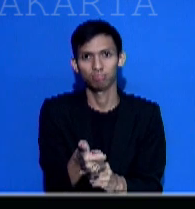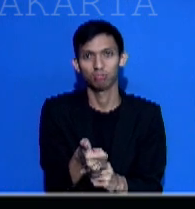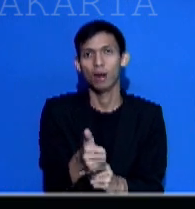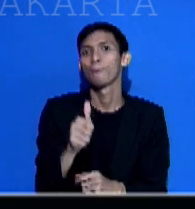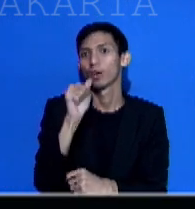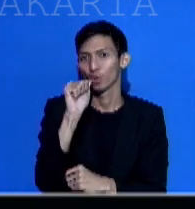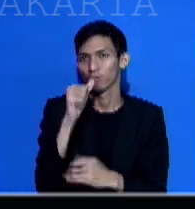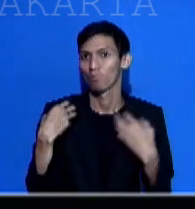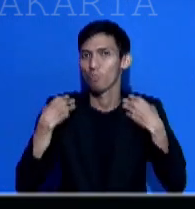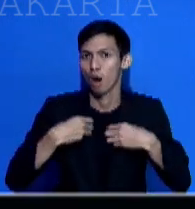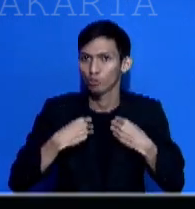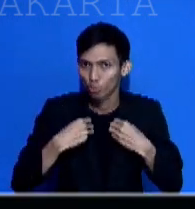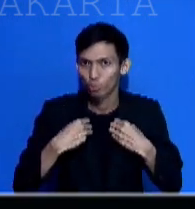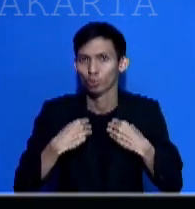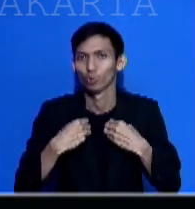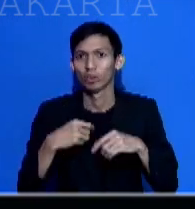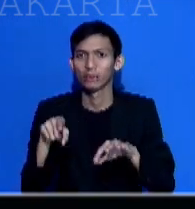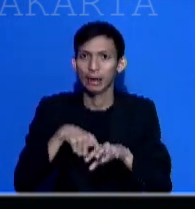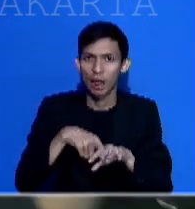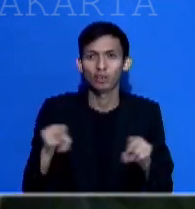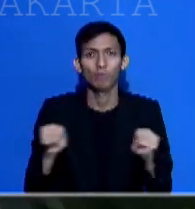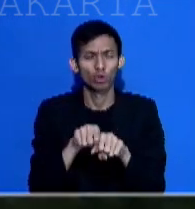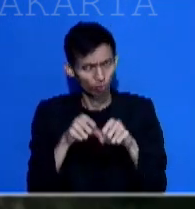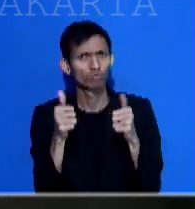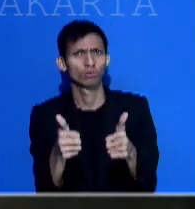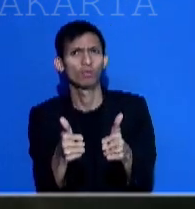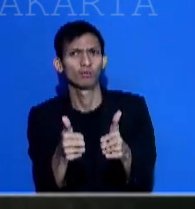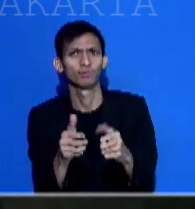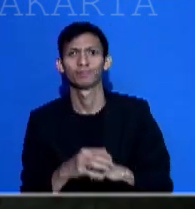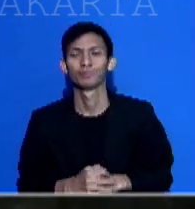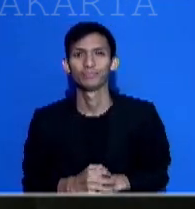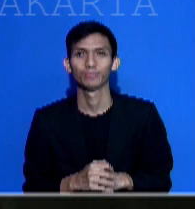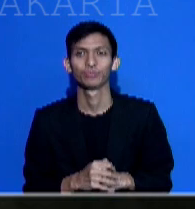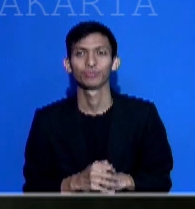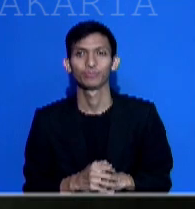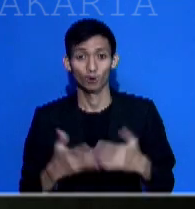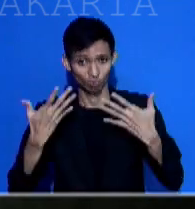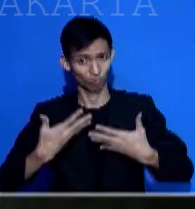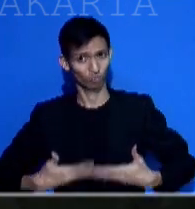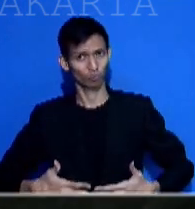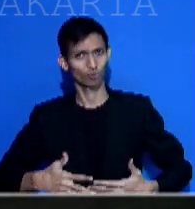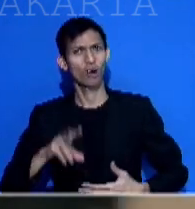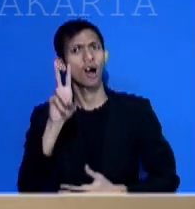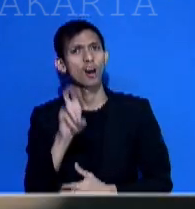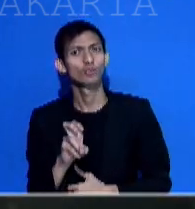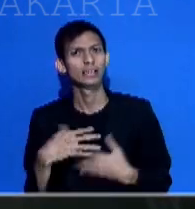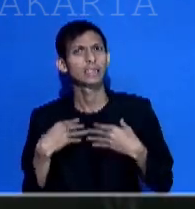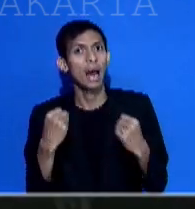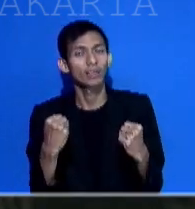pakaian, maupun alas kaki yang proper. Pastikan juga kondisi tubuhmu dalam keadaan prima.